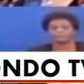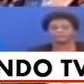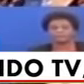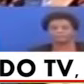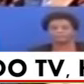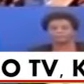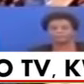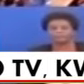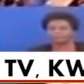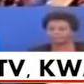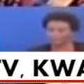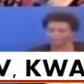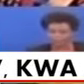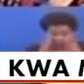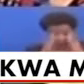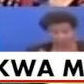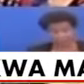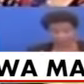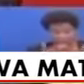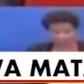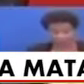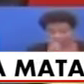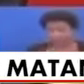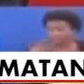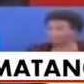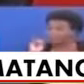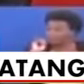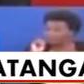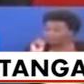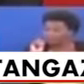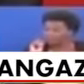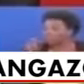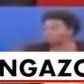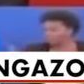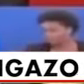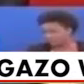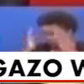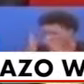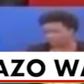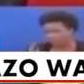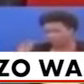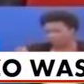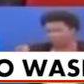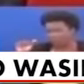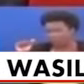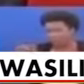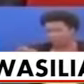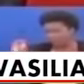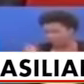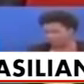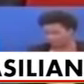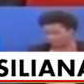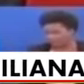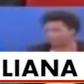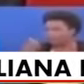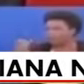Mheshimiwa Nape Nnauye na wananchi wake wa Mtama, jimbo la Mtama, kwa kazi kubwa walioifanya ya uimarishaji wa kituo